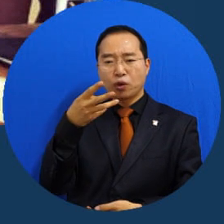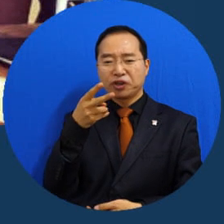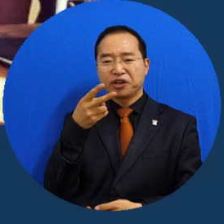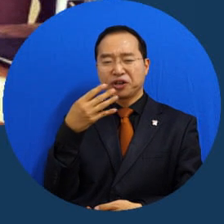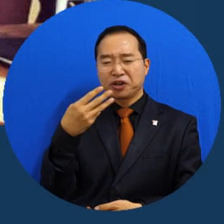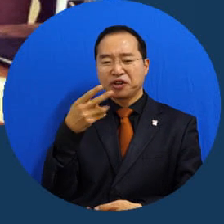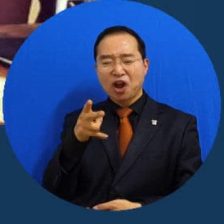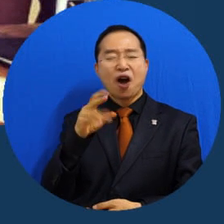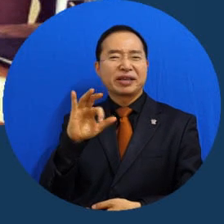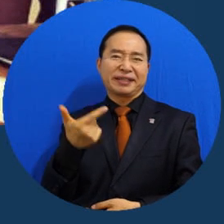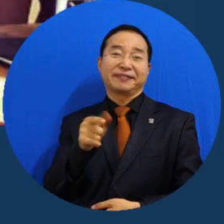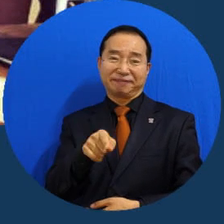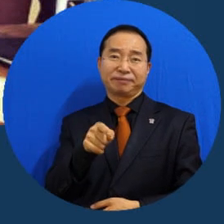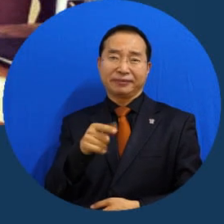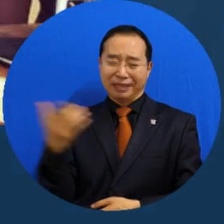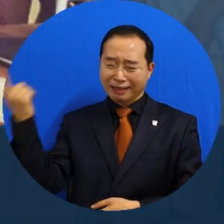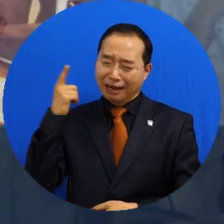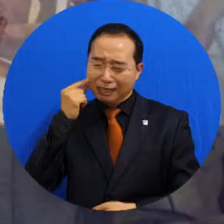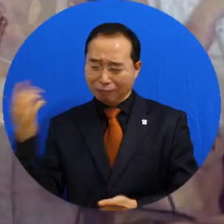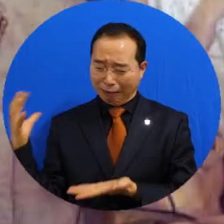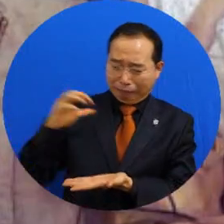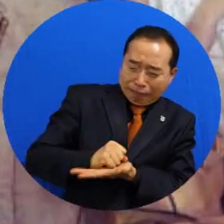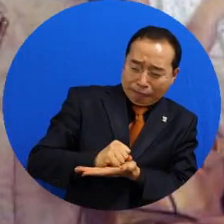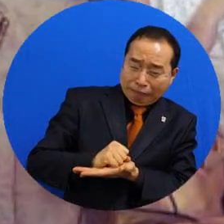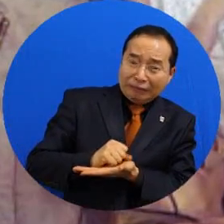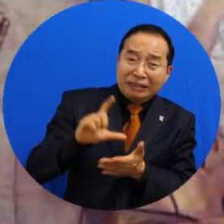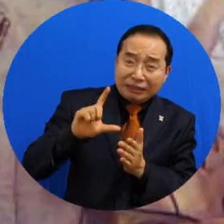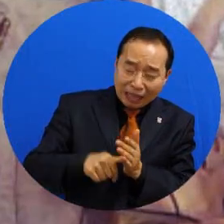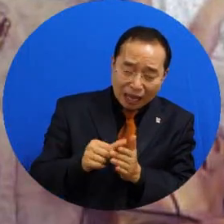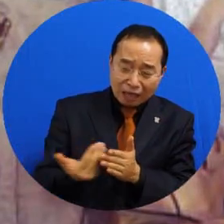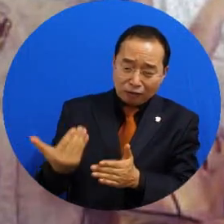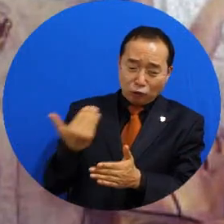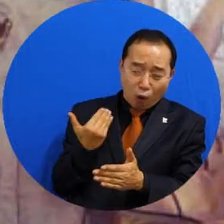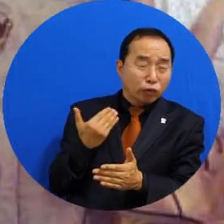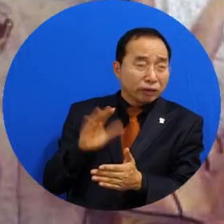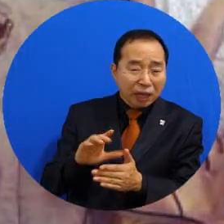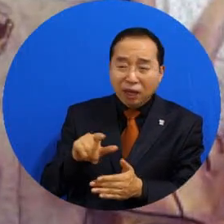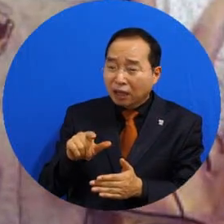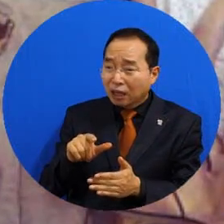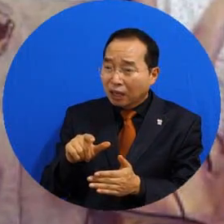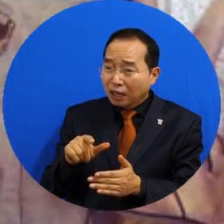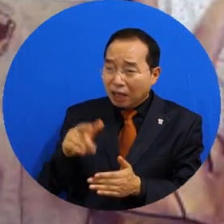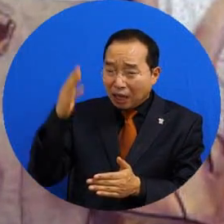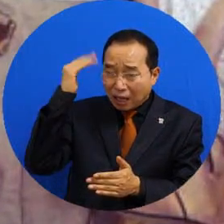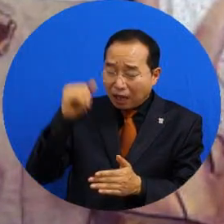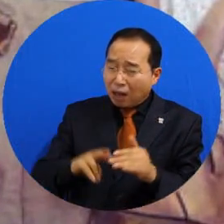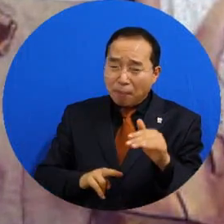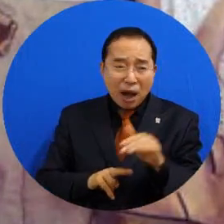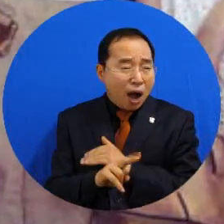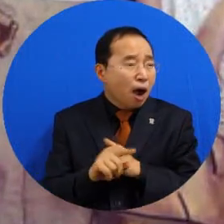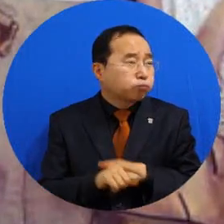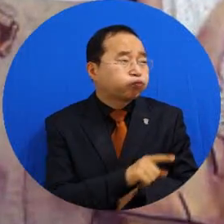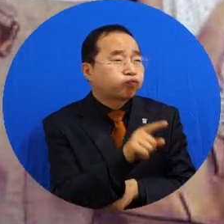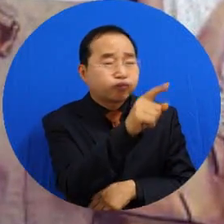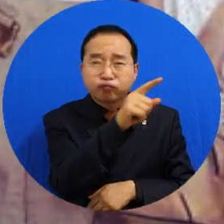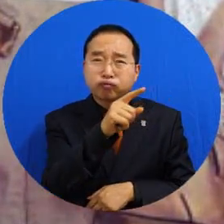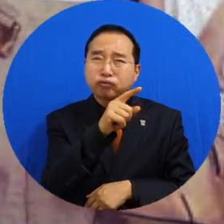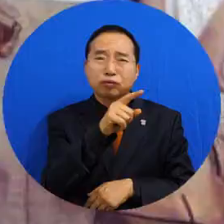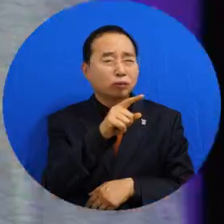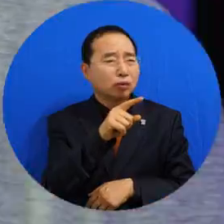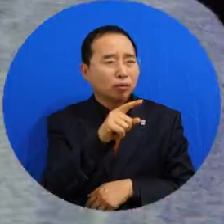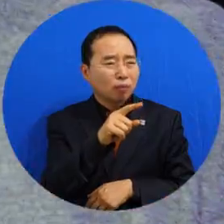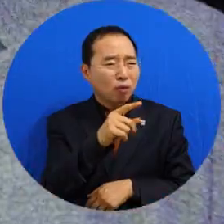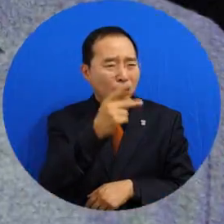생각해요. 일제강점기 시절 그 이전 혹은 그 이후에 끊임없이 사할린 혹은 중앙아시아로